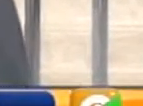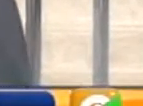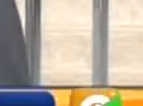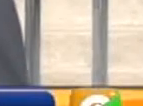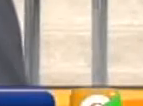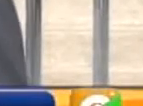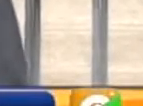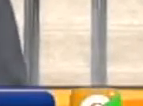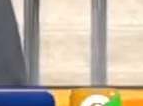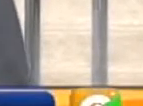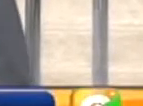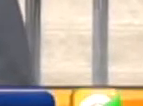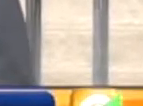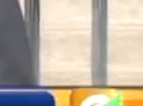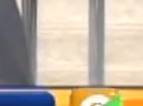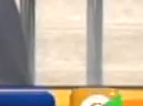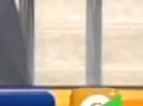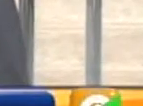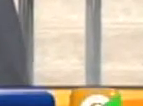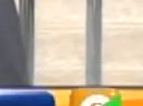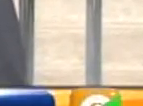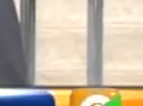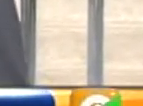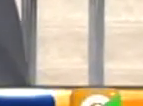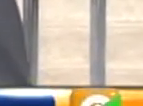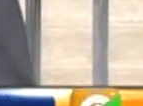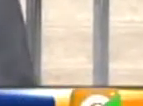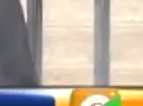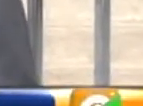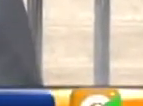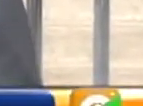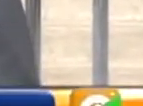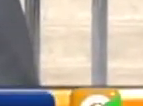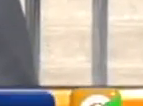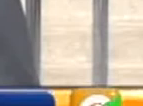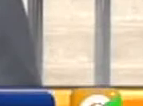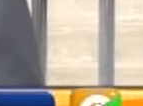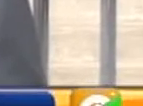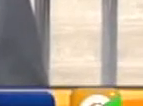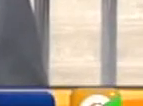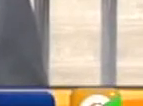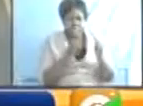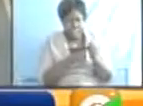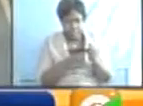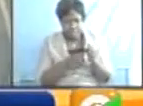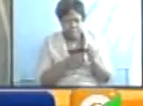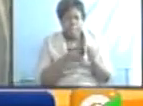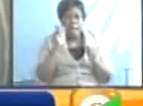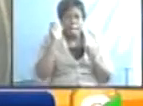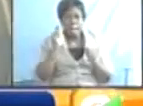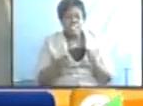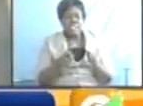uzito ushahidi wa wanakod kulingana na maamuzi au uamuzi utakaotolewa hapo kesho mwendo wa saa 10. Shall be